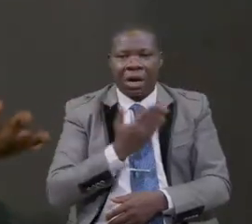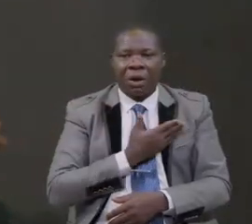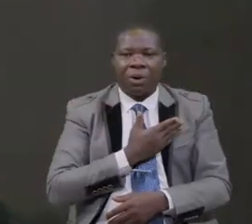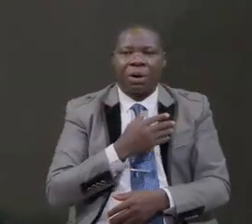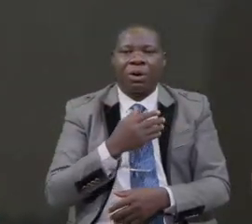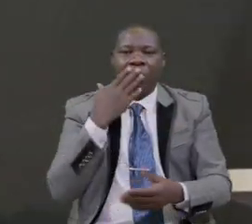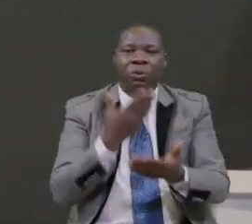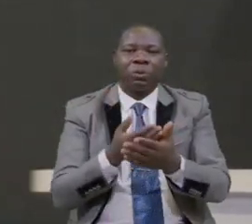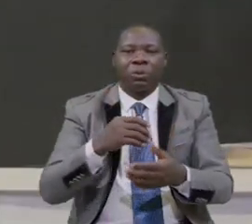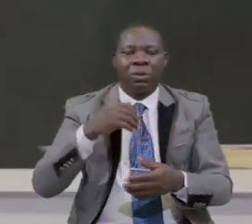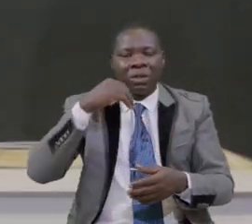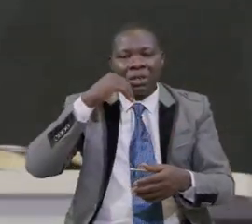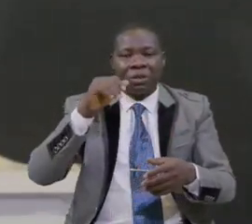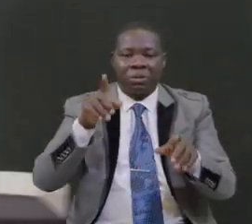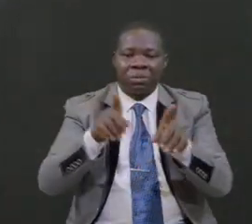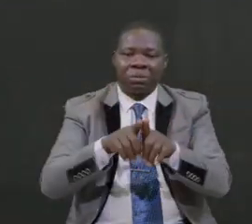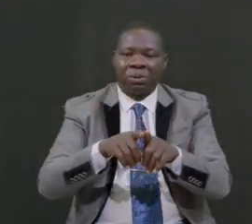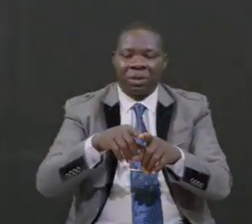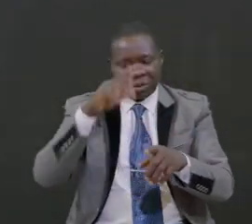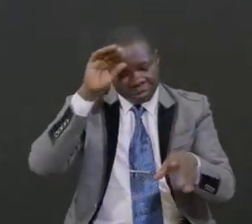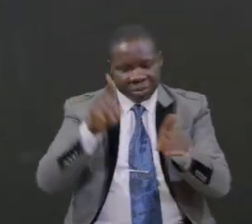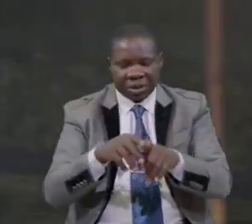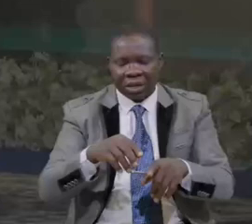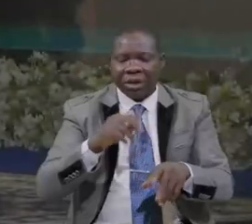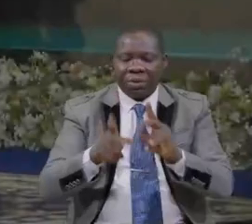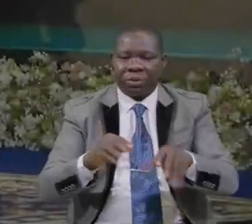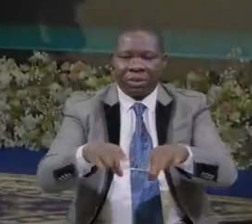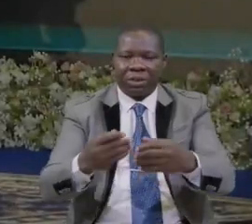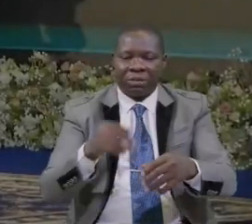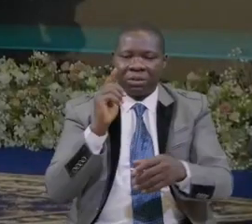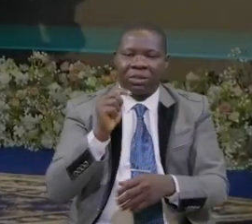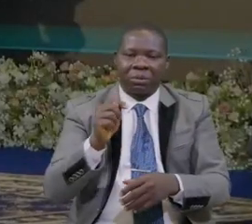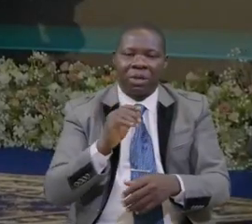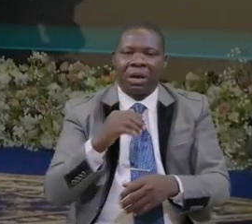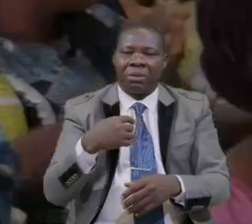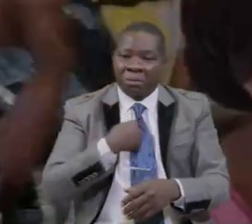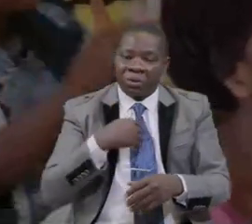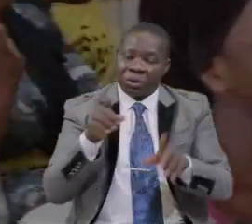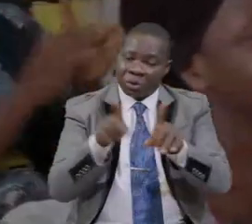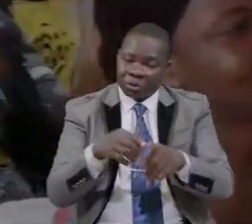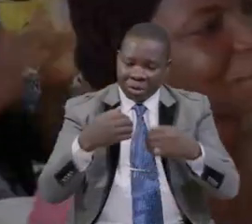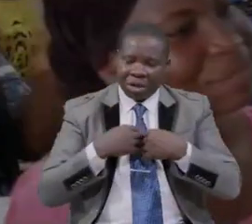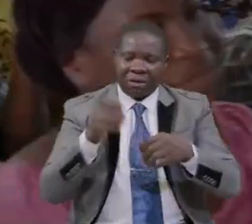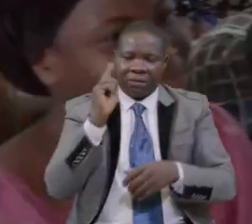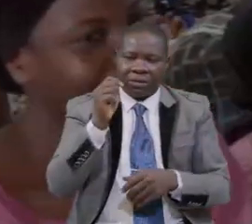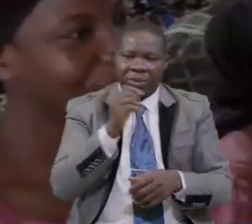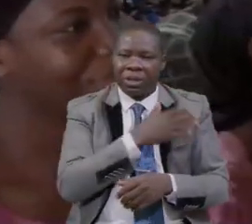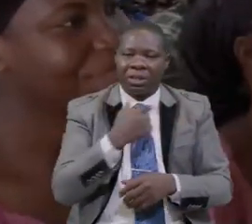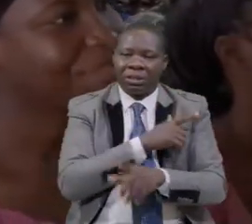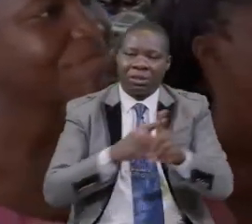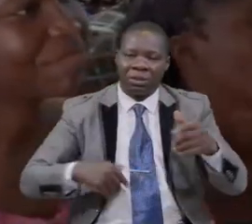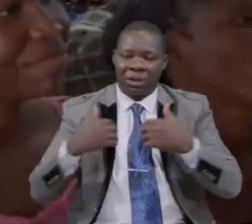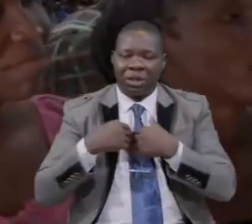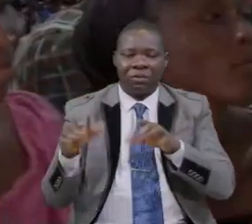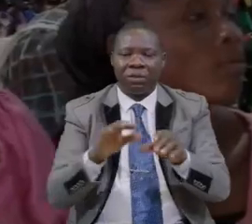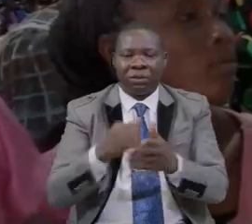Les gens donnent des témoignages. Moi aussi, je dois donner des témoignages. Et le Seigneur l'a fait pour